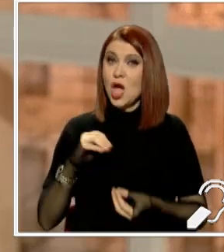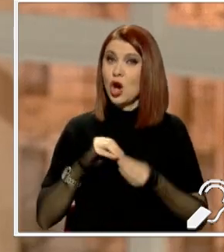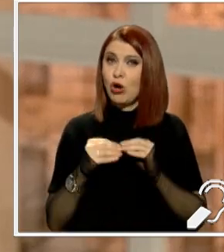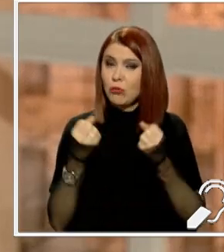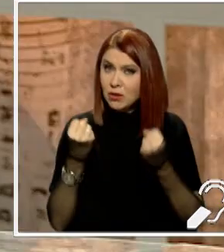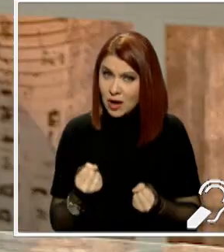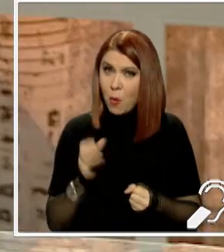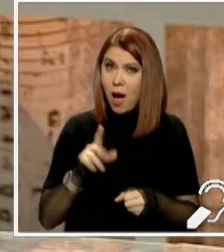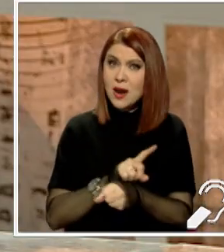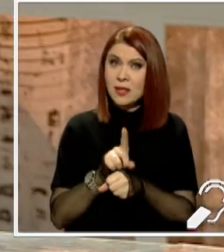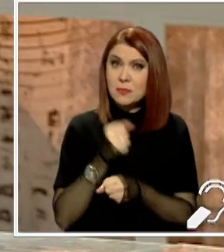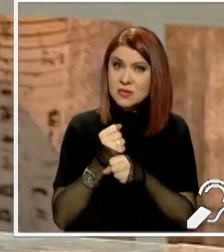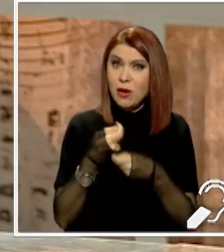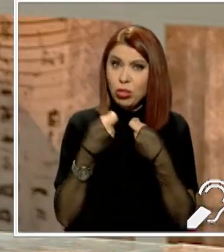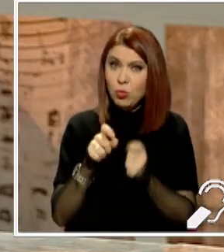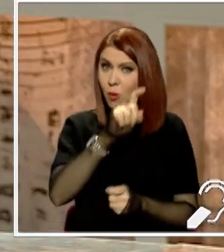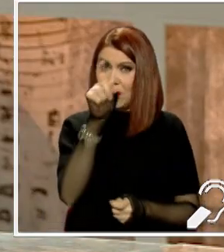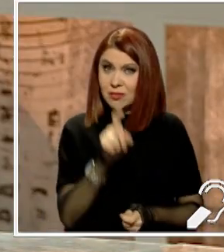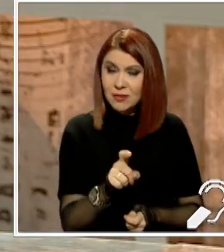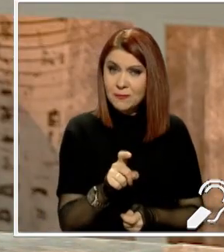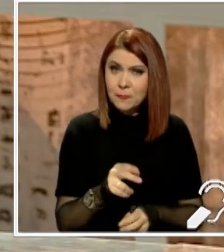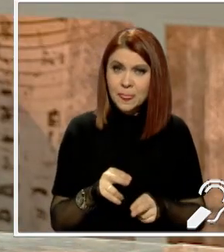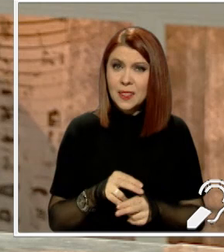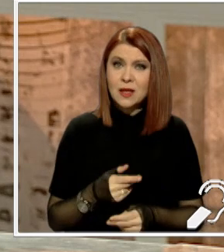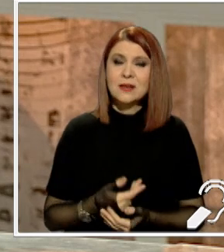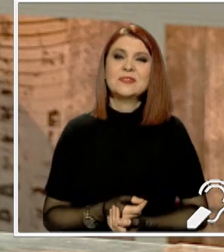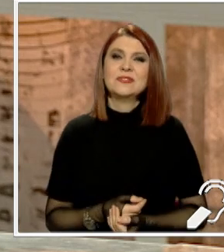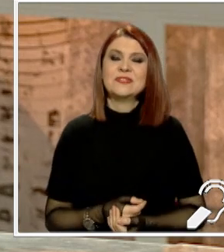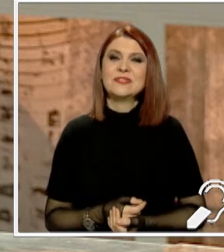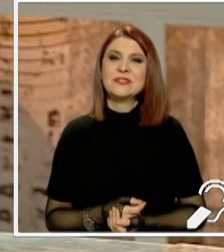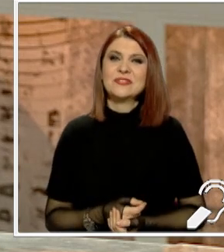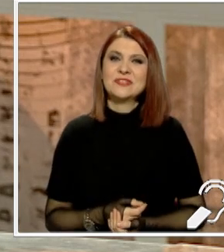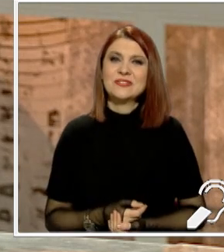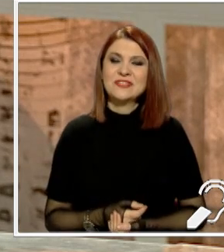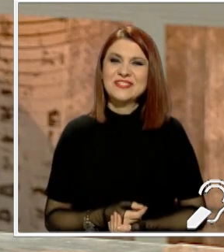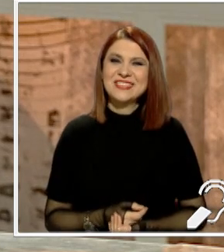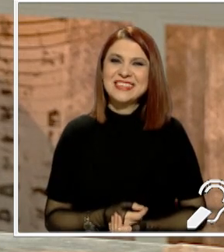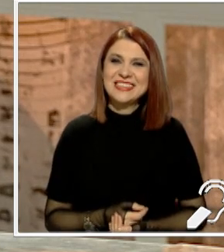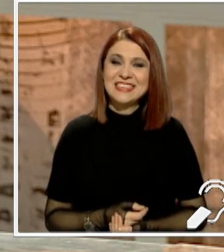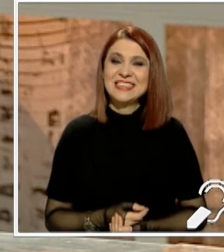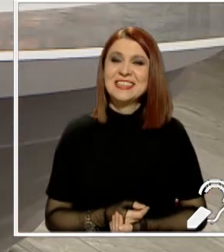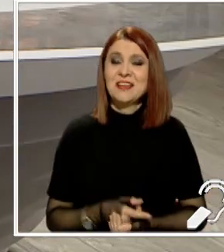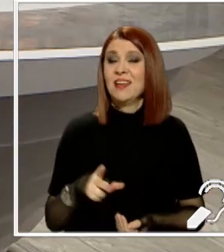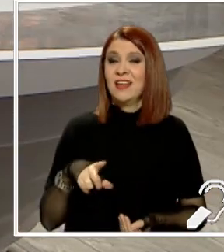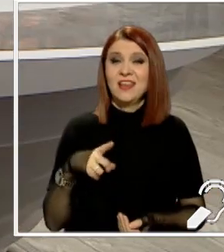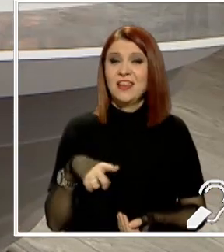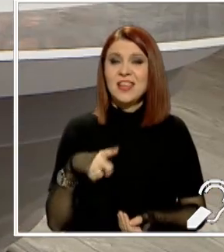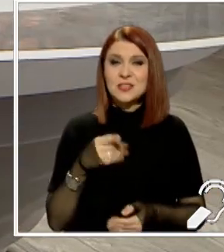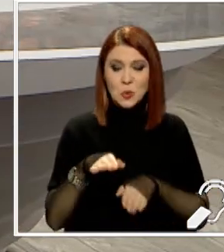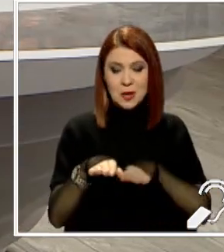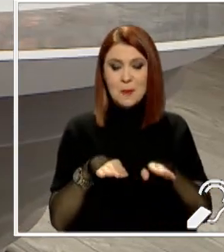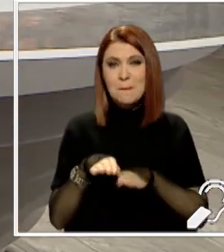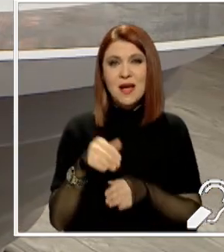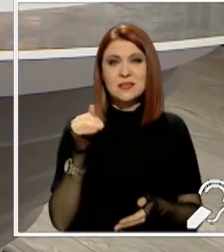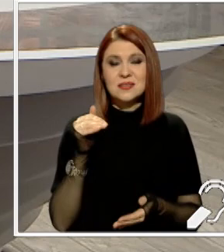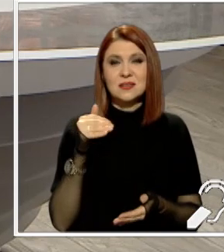complicat? Are timp să le facă pe toate? How come you have time to... Because it's a very necessary step of